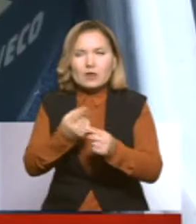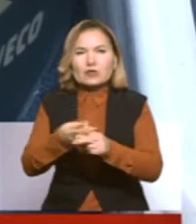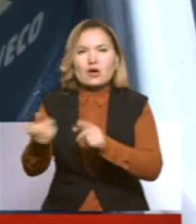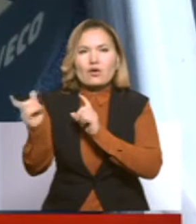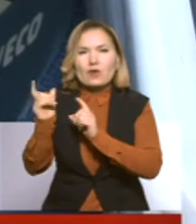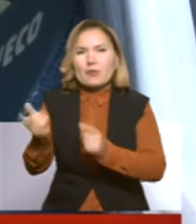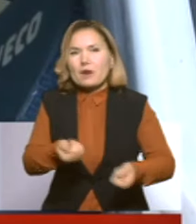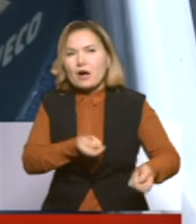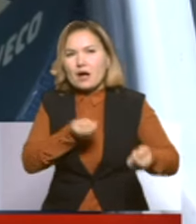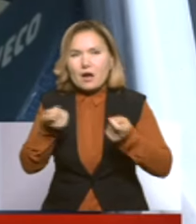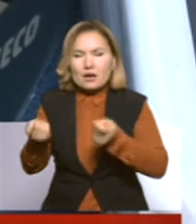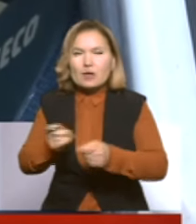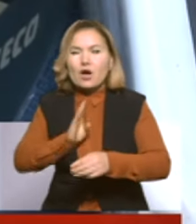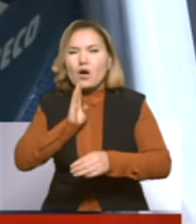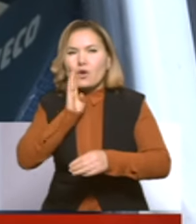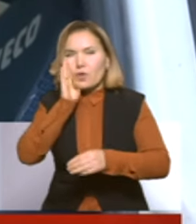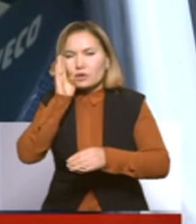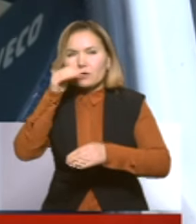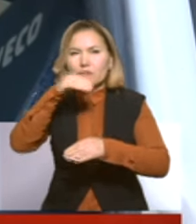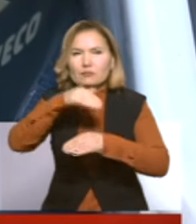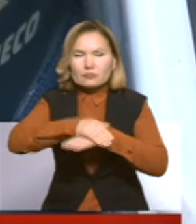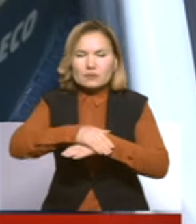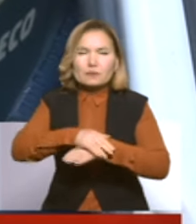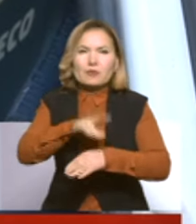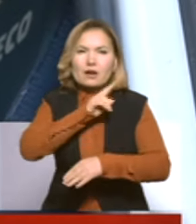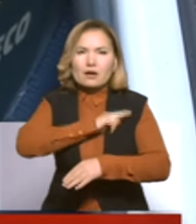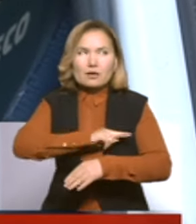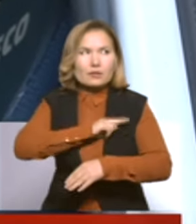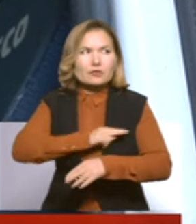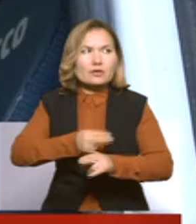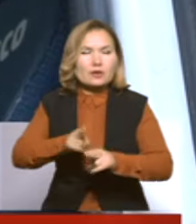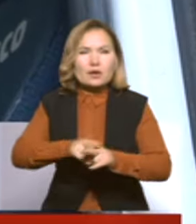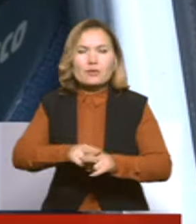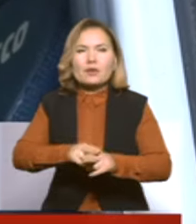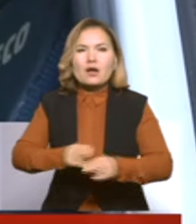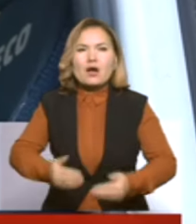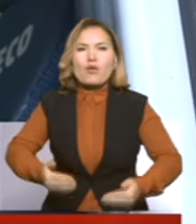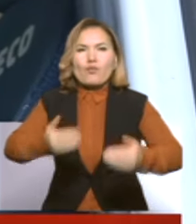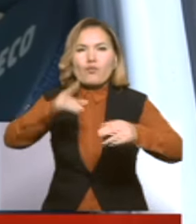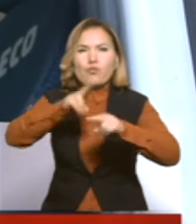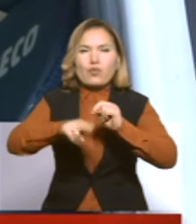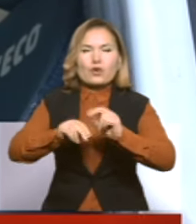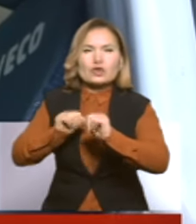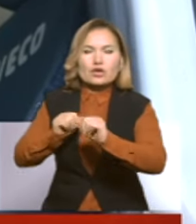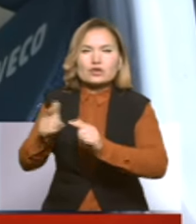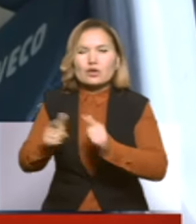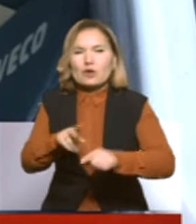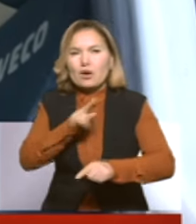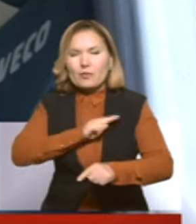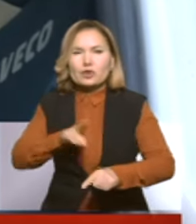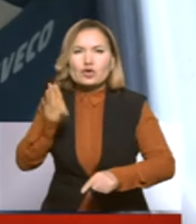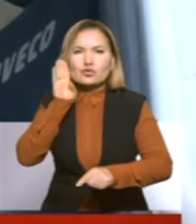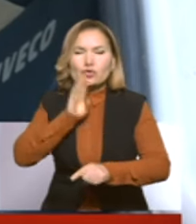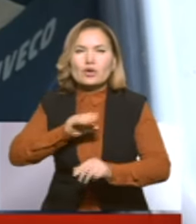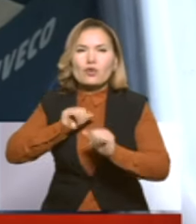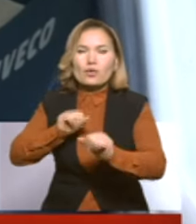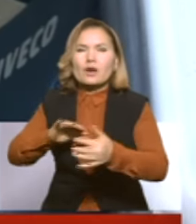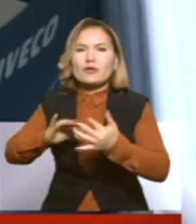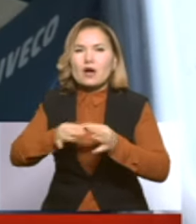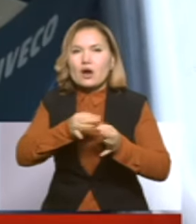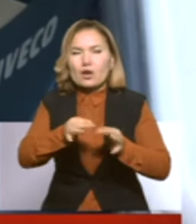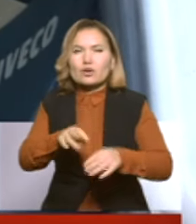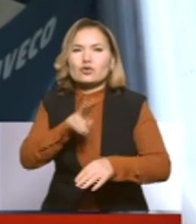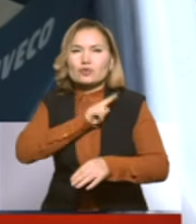мезгілі болып қалды ғой. Таңертеңнен жасап отырмыз. Сол бөгет жасауға осы судан қорғау осы ауылды,